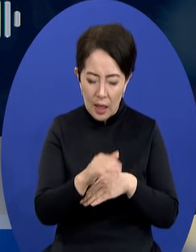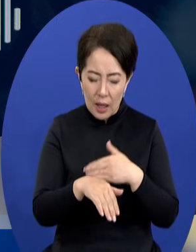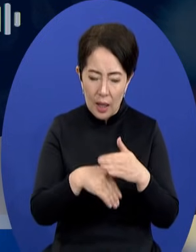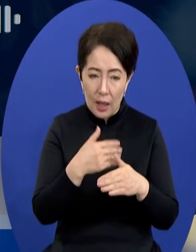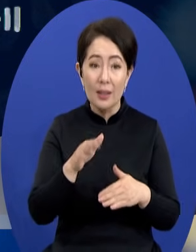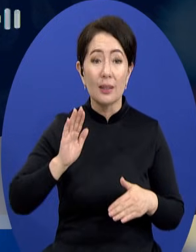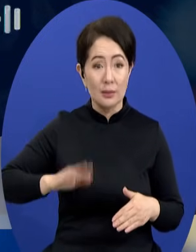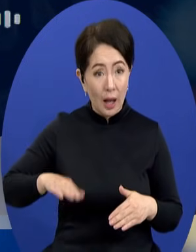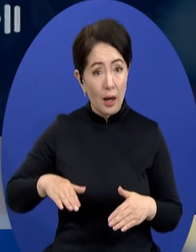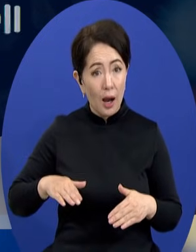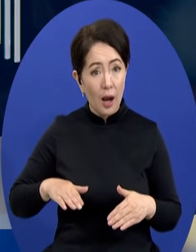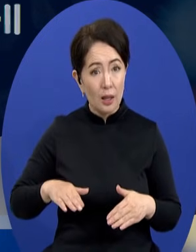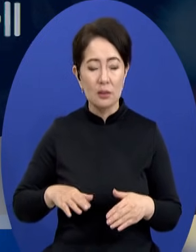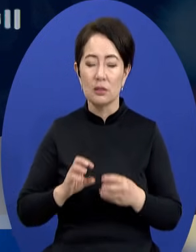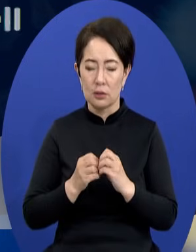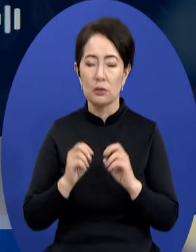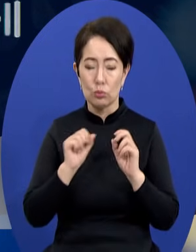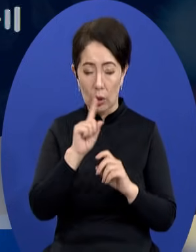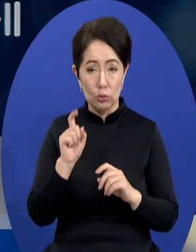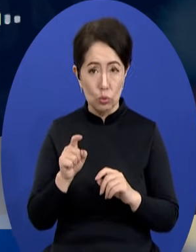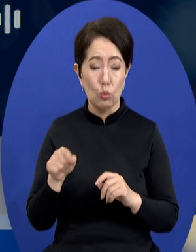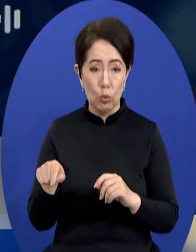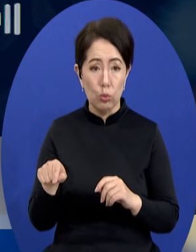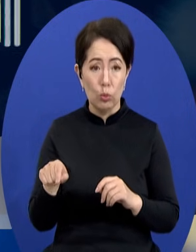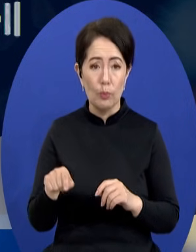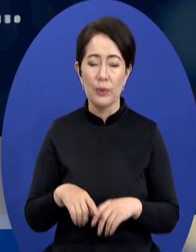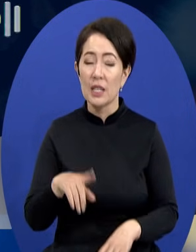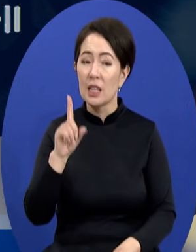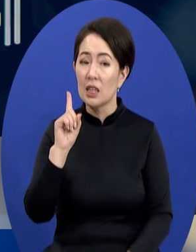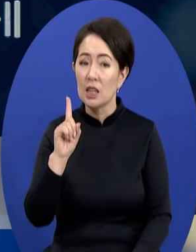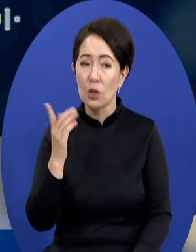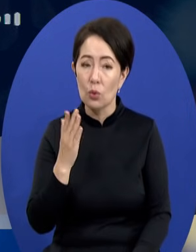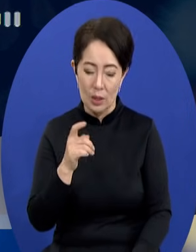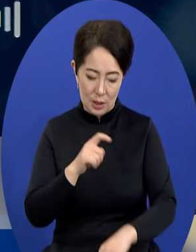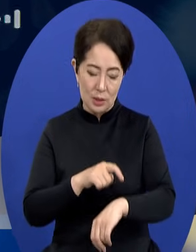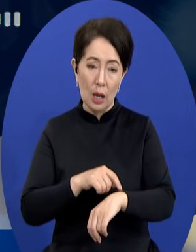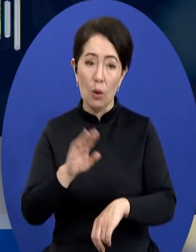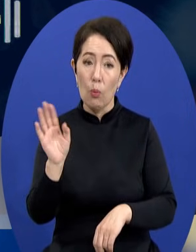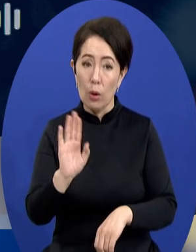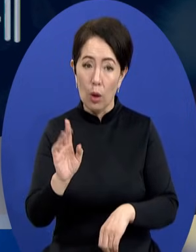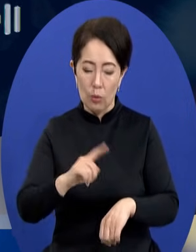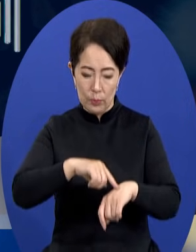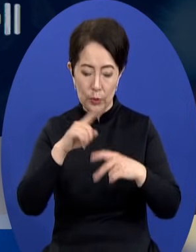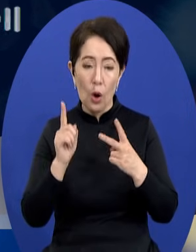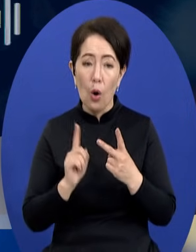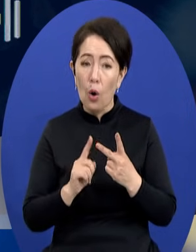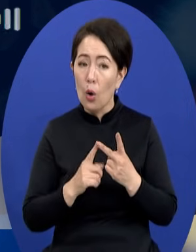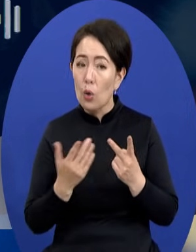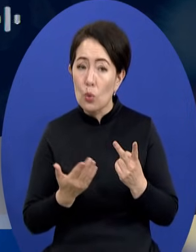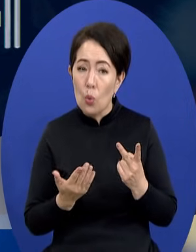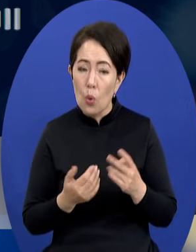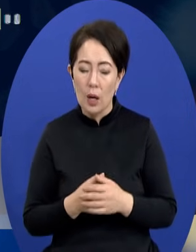тэгээд тэрний дараа хийх асуудал байгаа. Тэгэхээр нэгдүгээр ерөөсө цаг нь болоогүй, хоёрдугаар